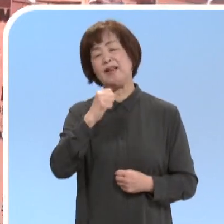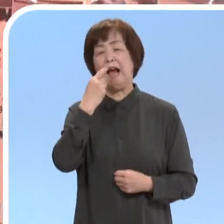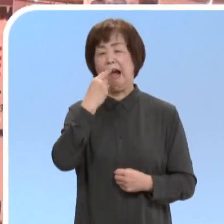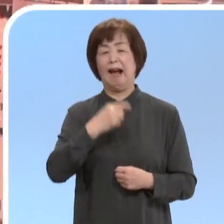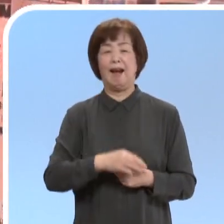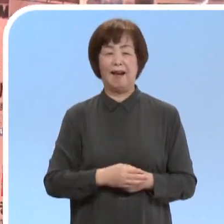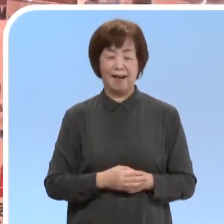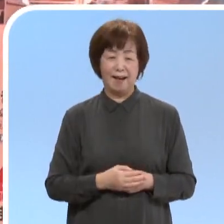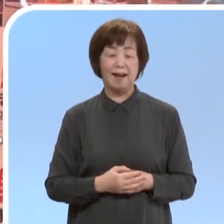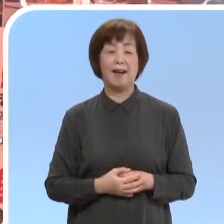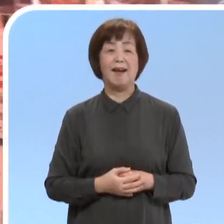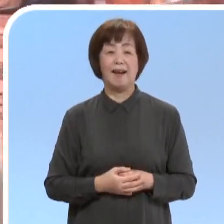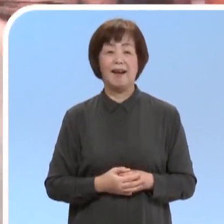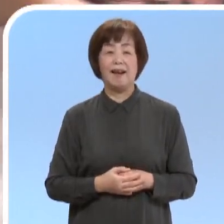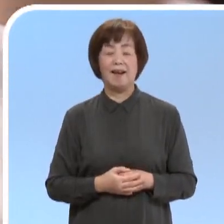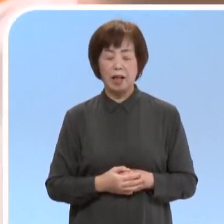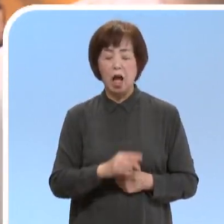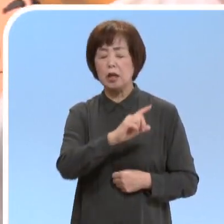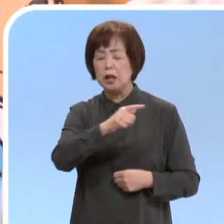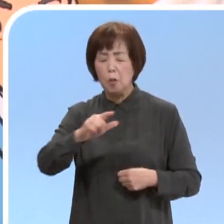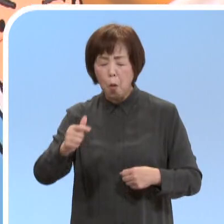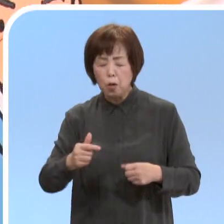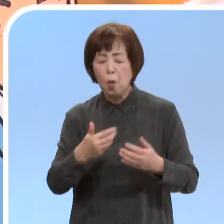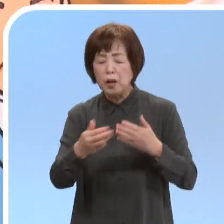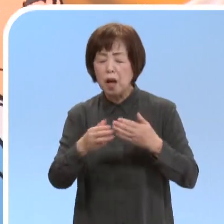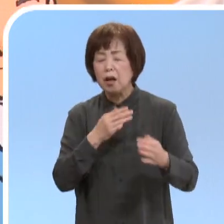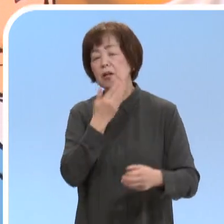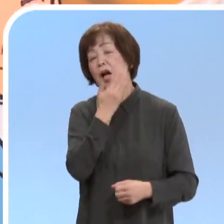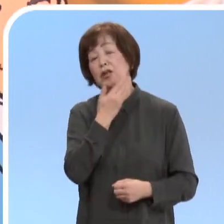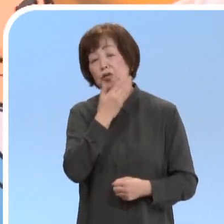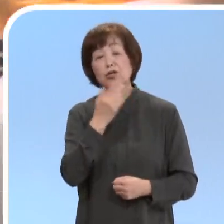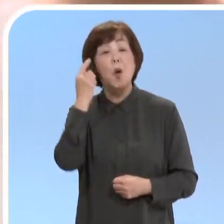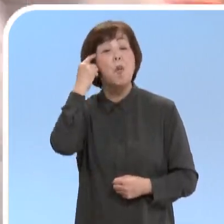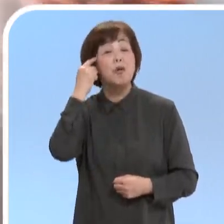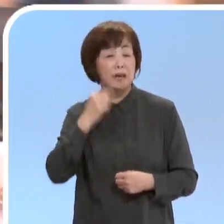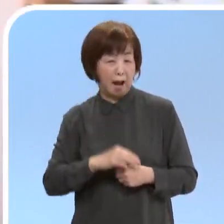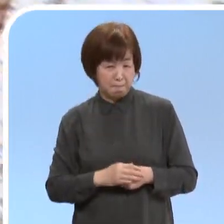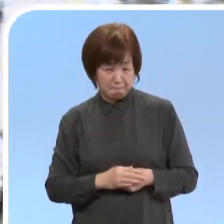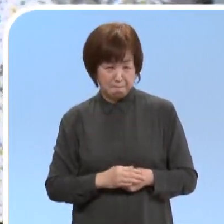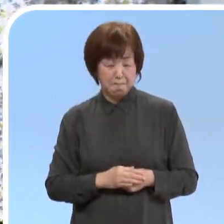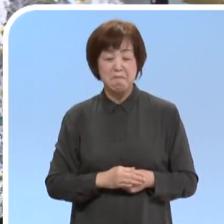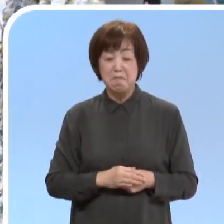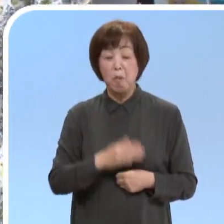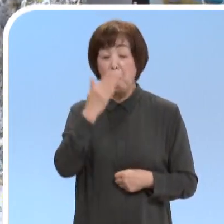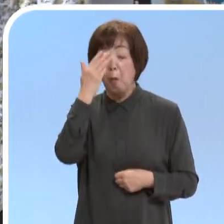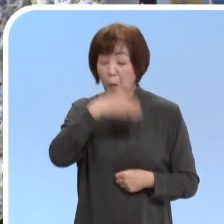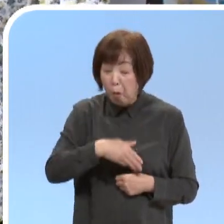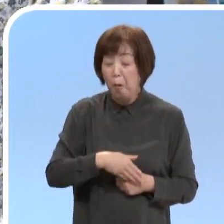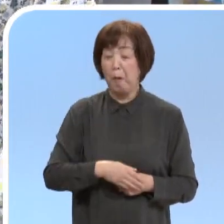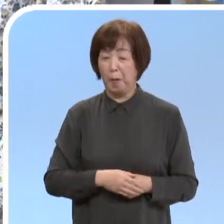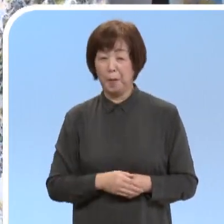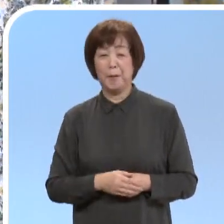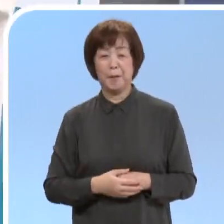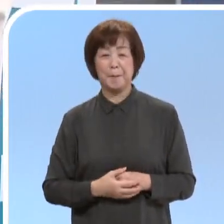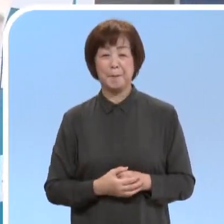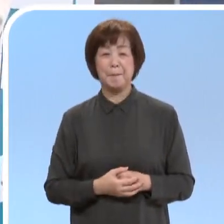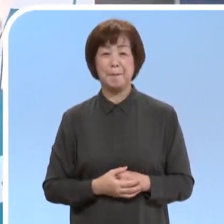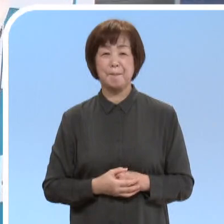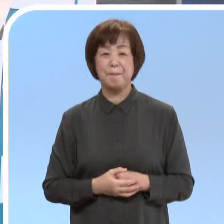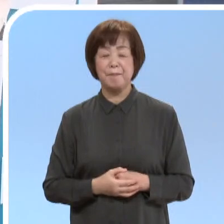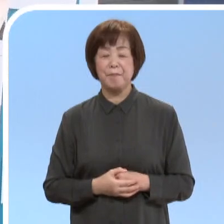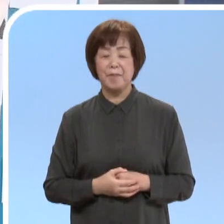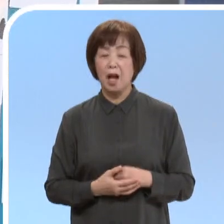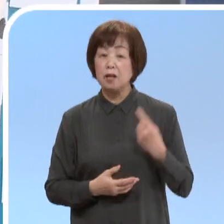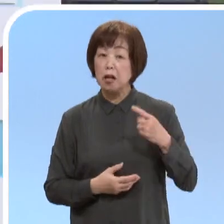な確かにね本当どうでした何事も経験だな何事も経験だな深い